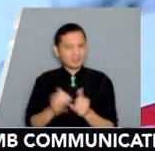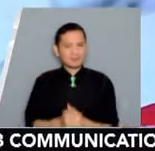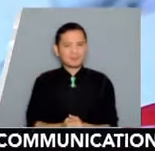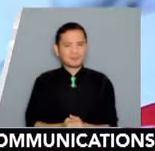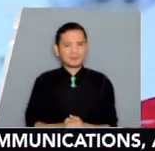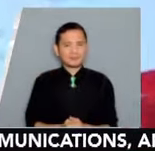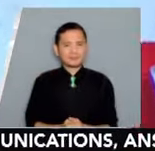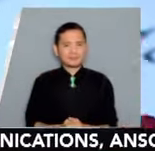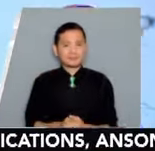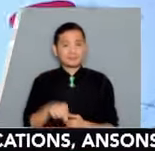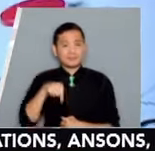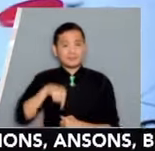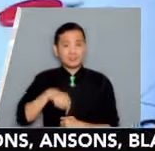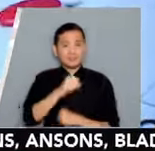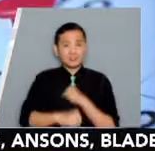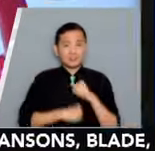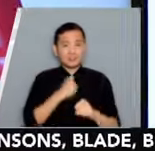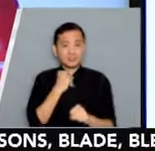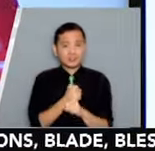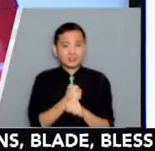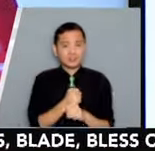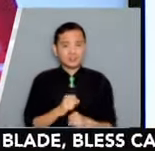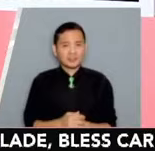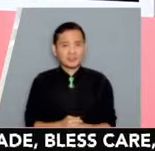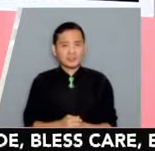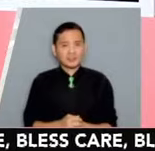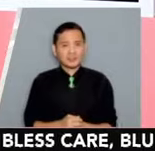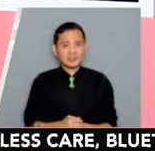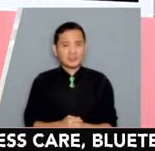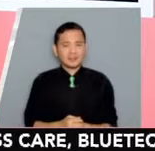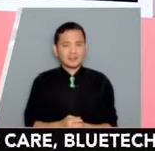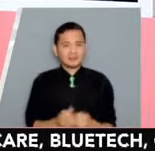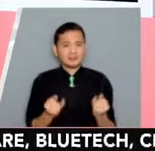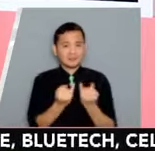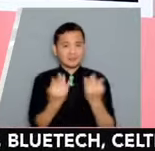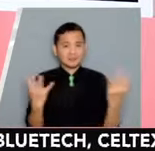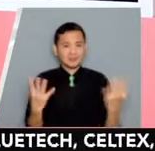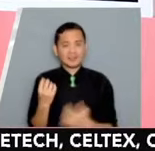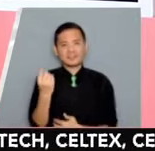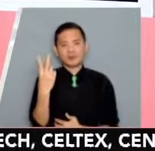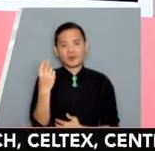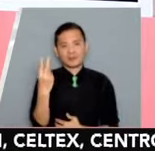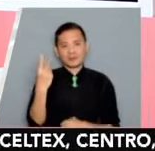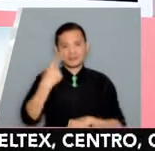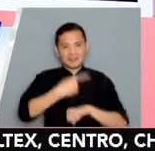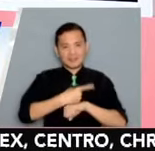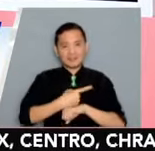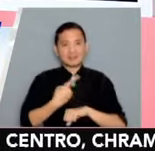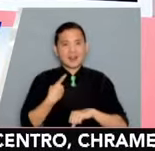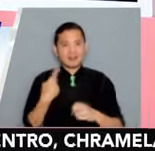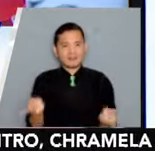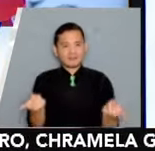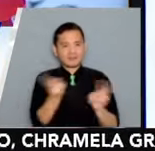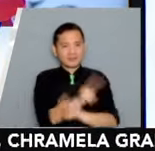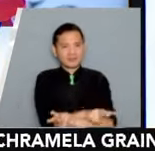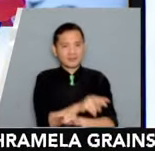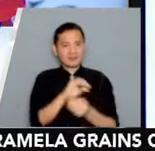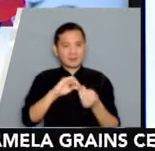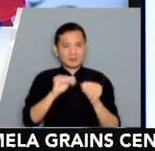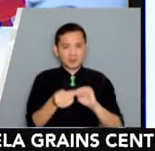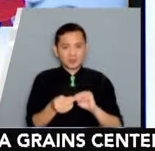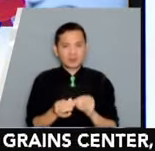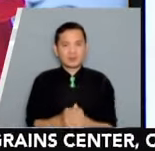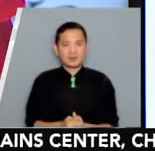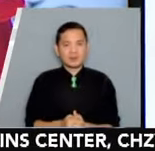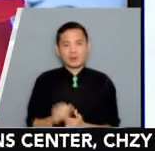Kapuso, ay ang 12 ang palindrome days. At una, noong October 2, 2001,